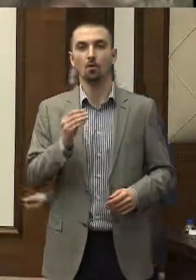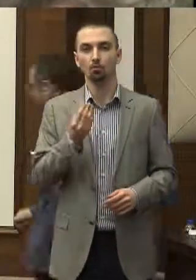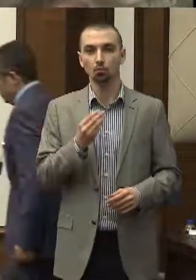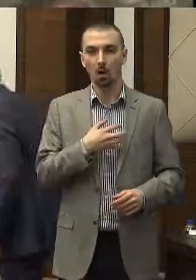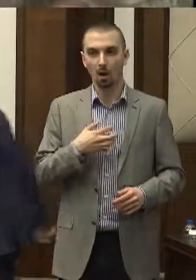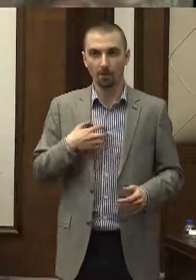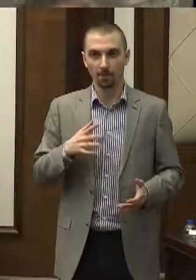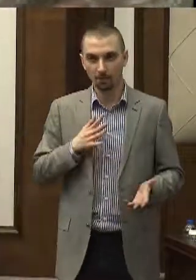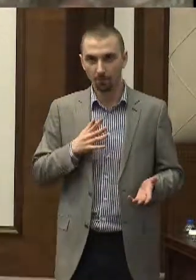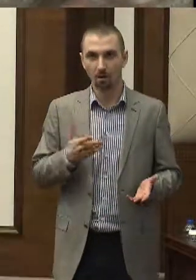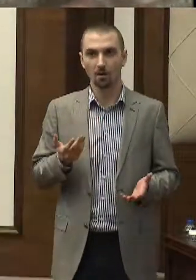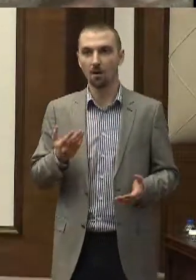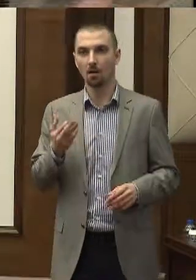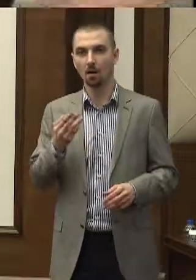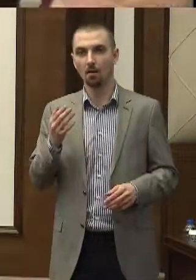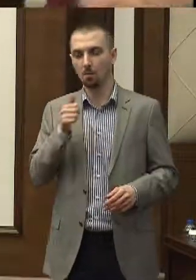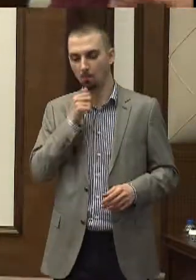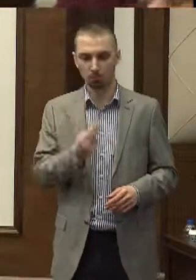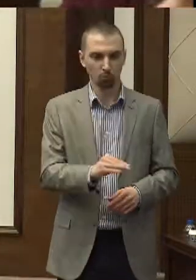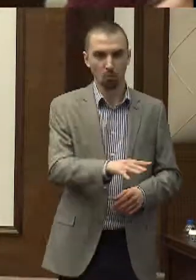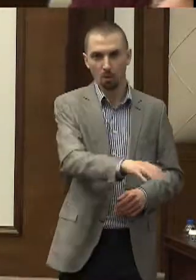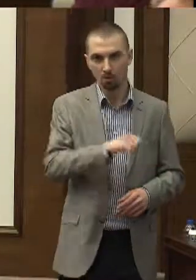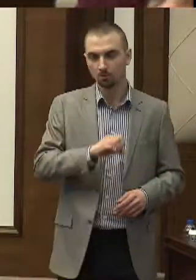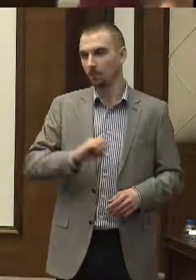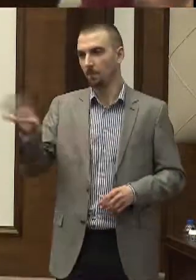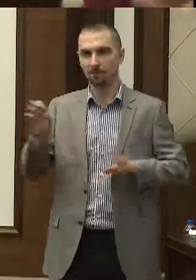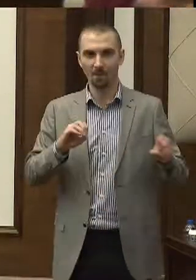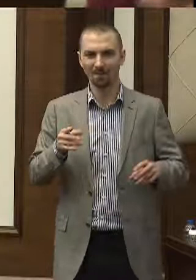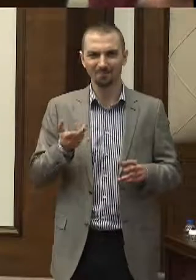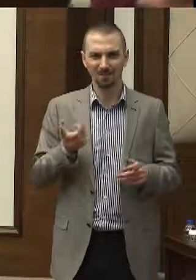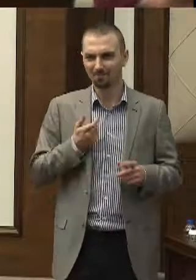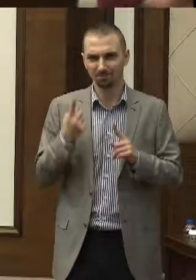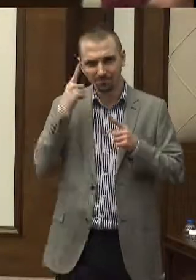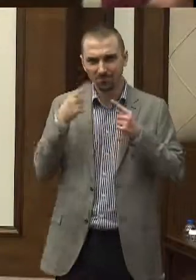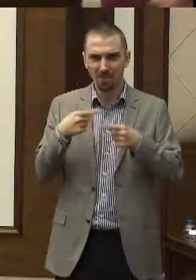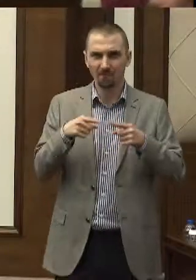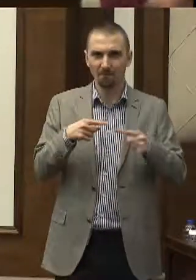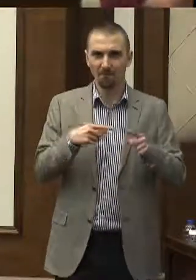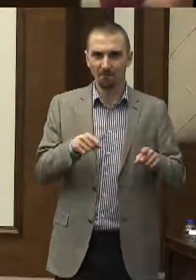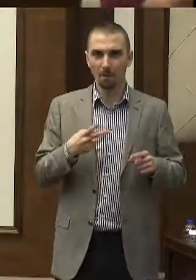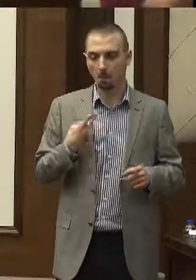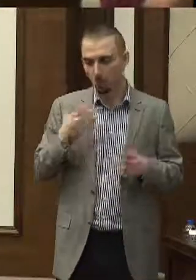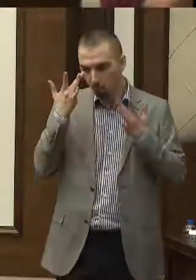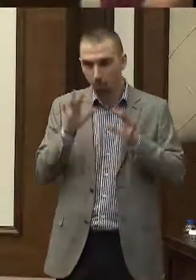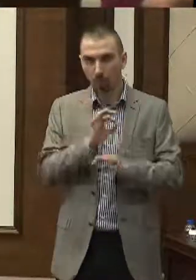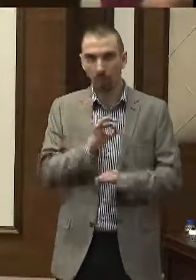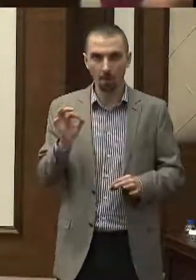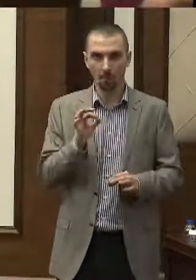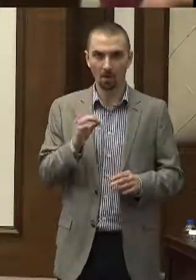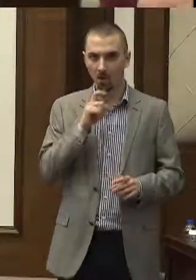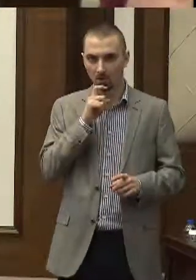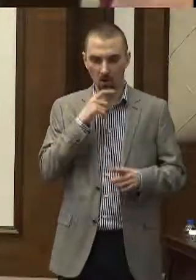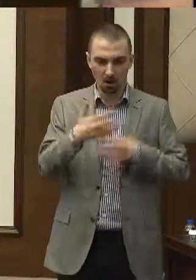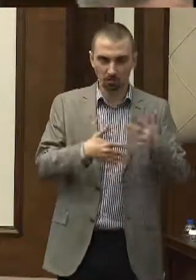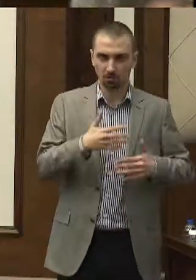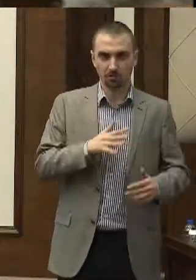mesela, babası alıyor, istediği birisine veriyor filan. Yani çok kendi kadim kültürümüzün gerisinde kalmış durumdayız. Bunu